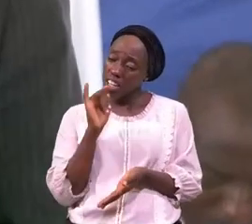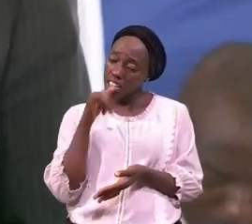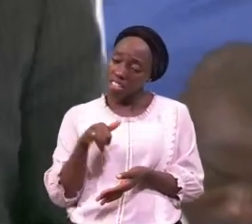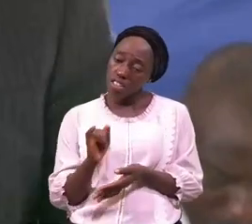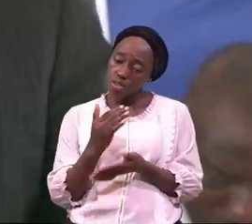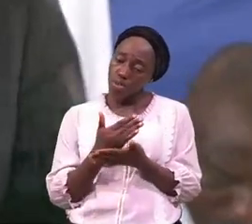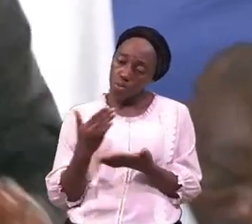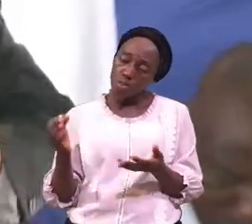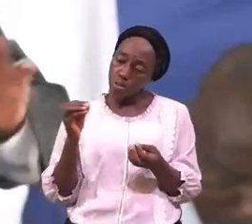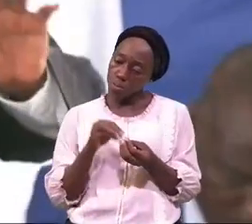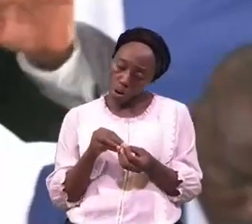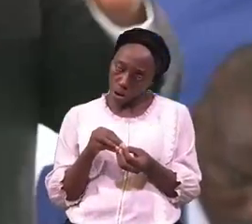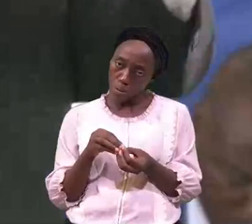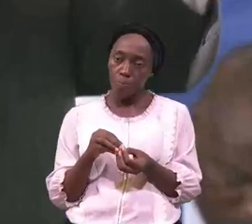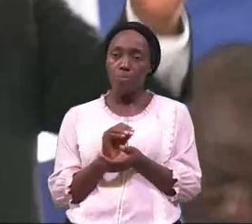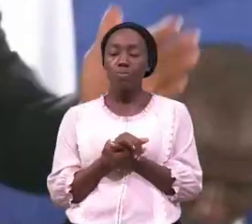il y a quelque chose de plus.